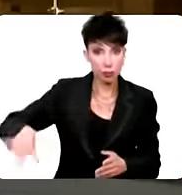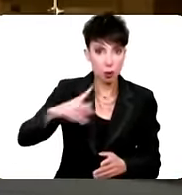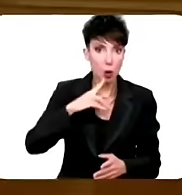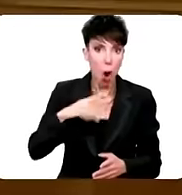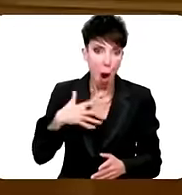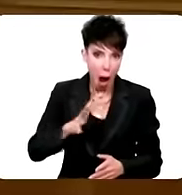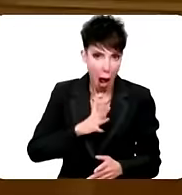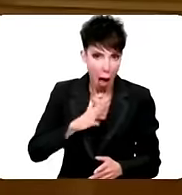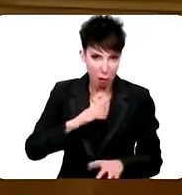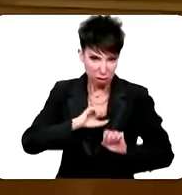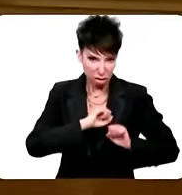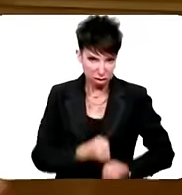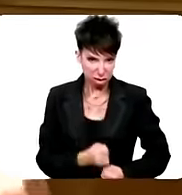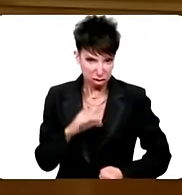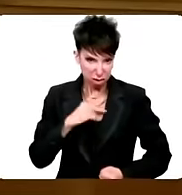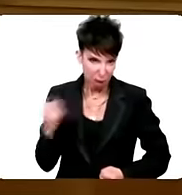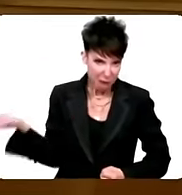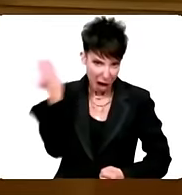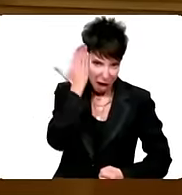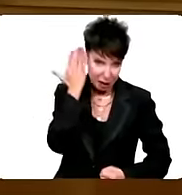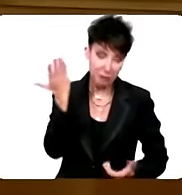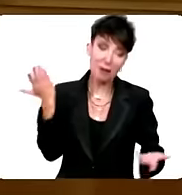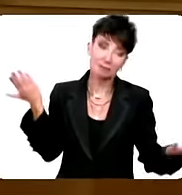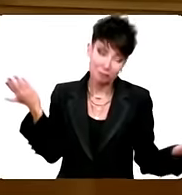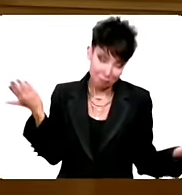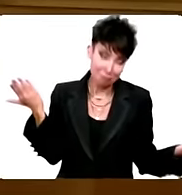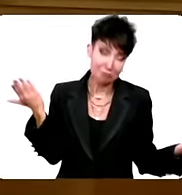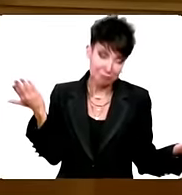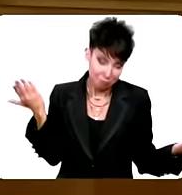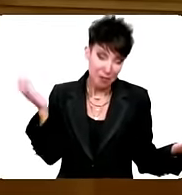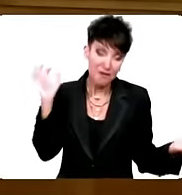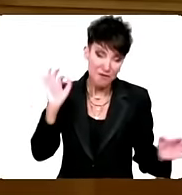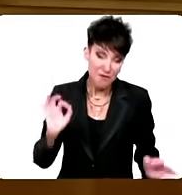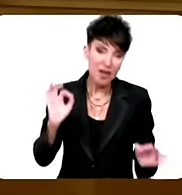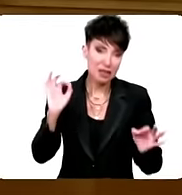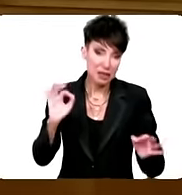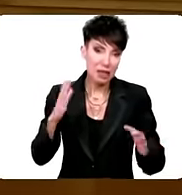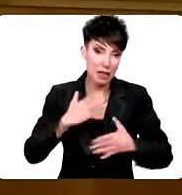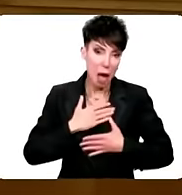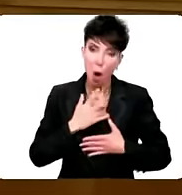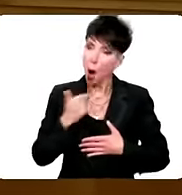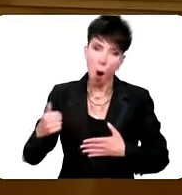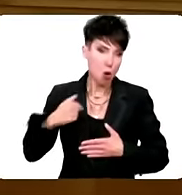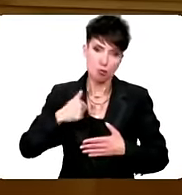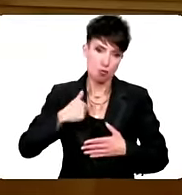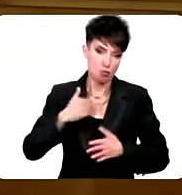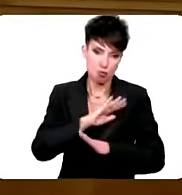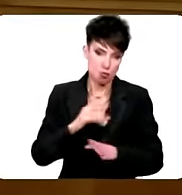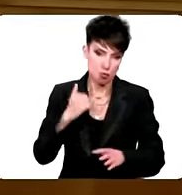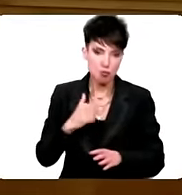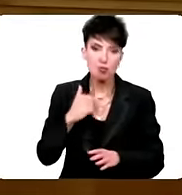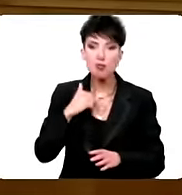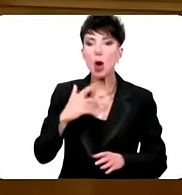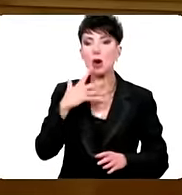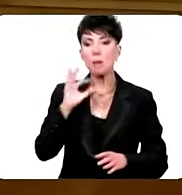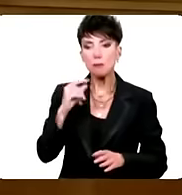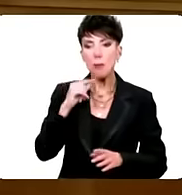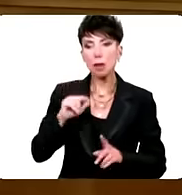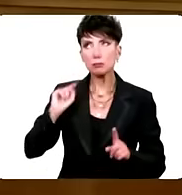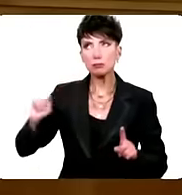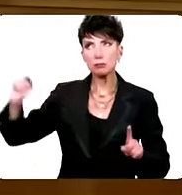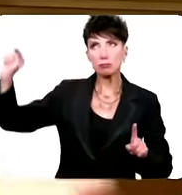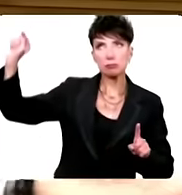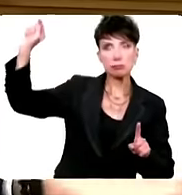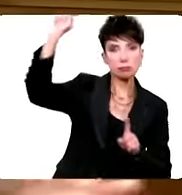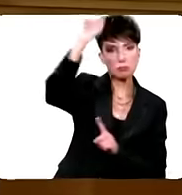αμφιβολία. Όχι μόνο, θα έλεγα, τη δικιά μας κυβέρνηση, αλλά πολλές κυβερνήσεις. Θα λέγω ότι και εμείς, μάλλον, συγκριτικά τα πήγαμε πολύ καλύτερα από ό,τι